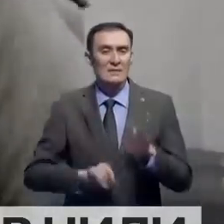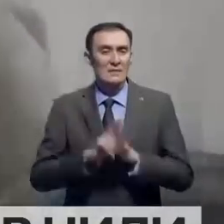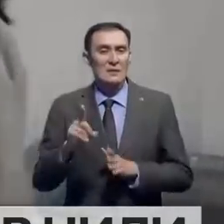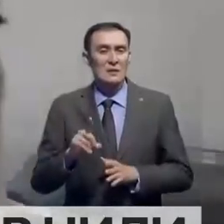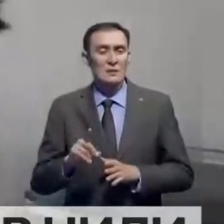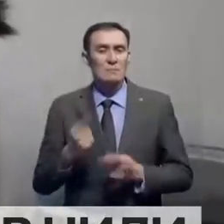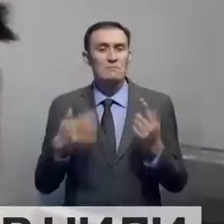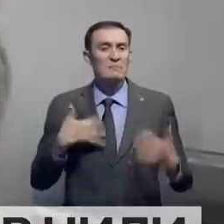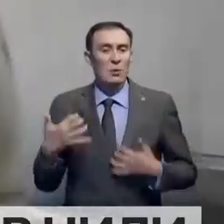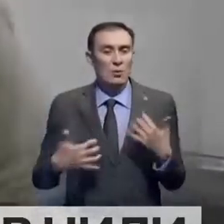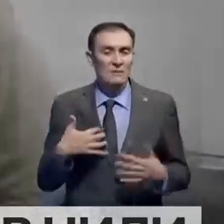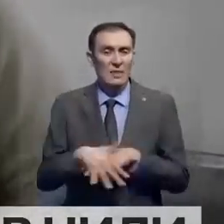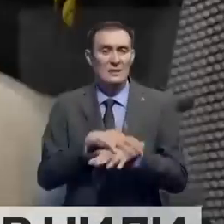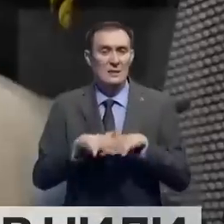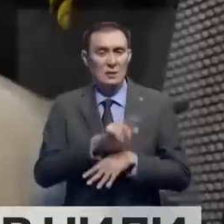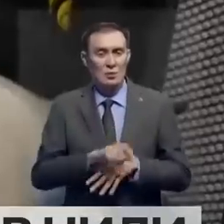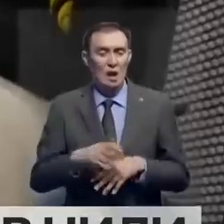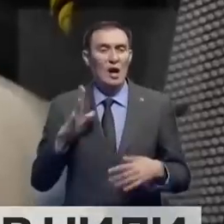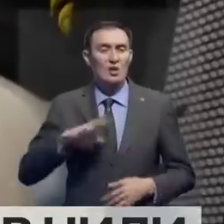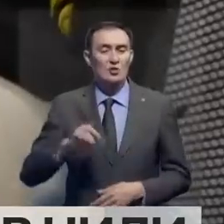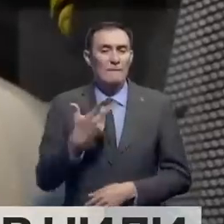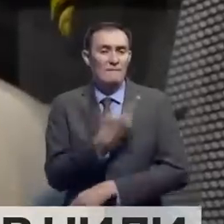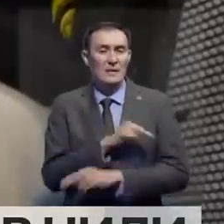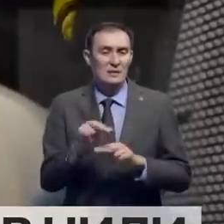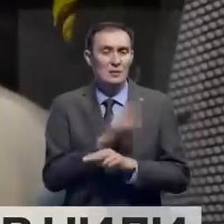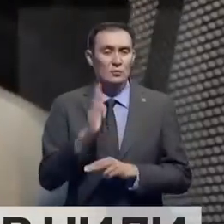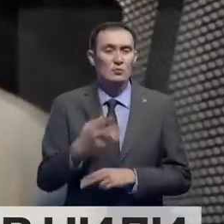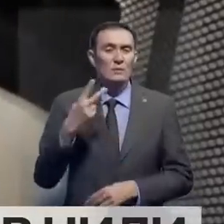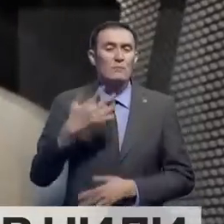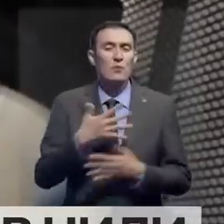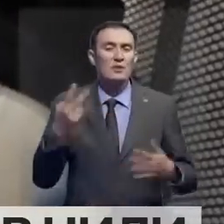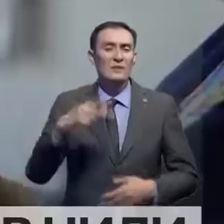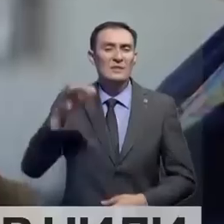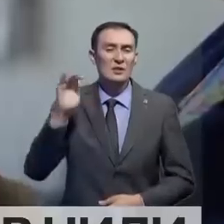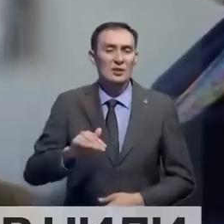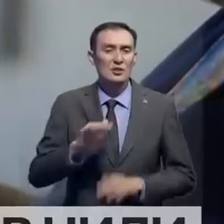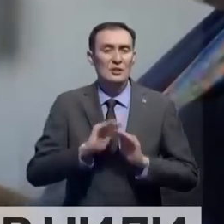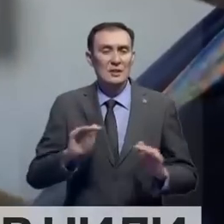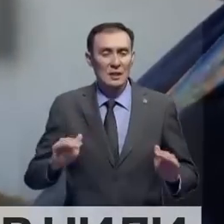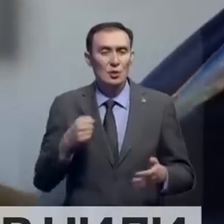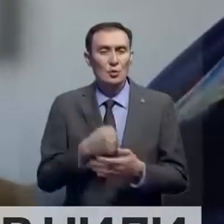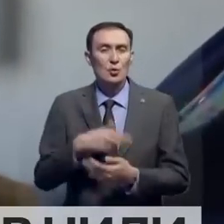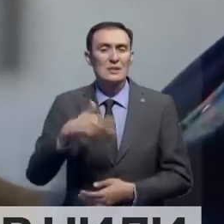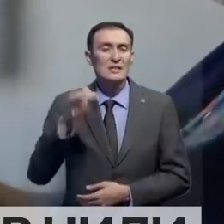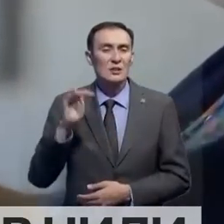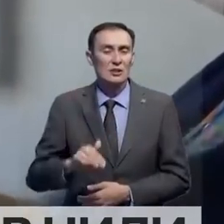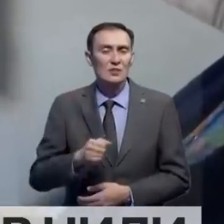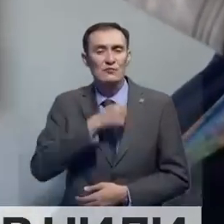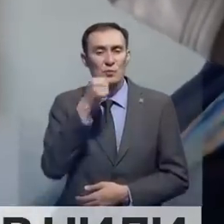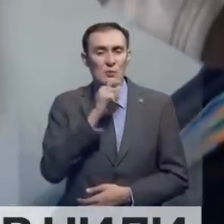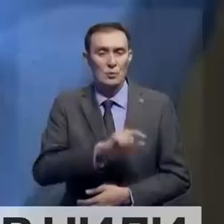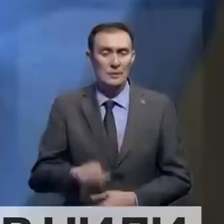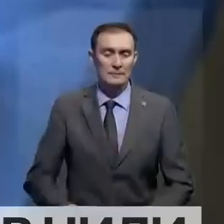вызвала серьёзное беспокойство среди населения ожидается что вакцинацию пройдут больше 20 тысяч детей и до 30.000